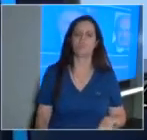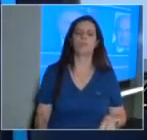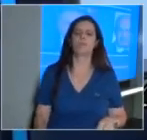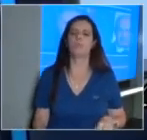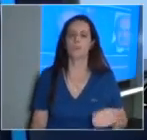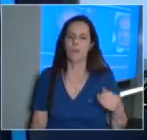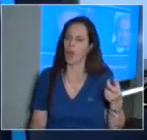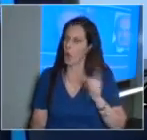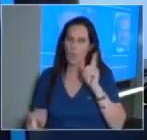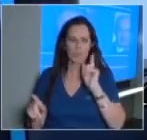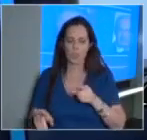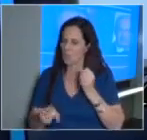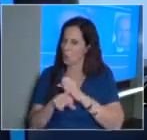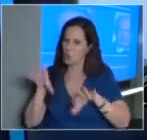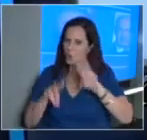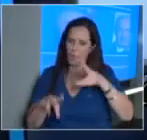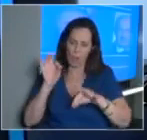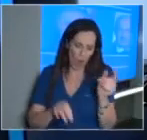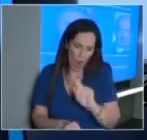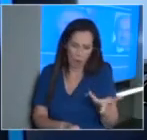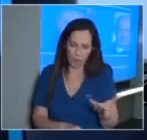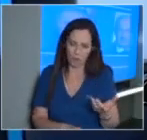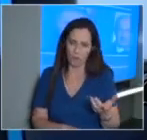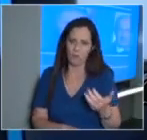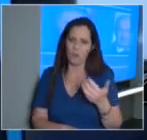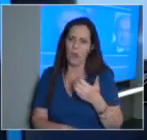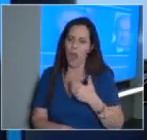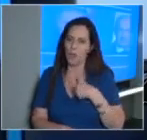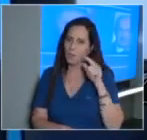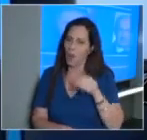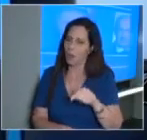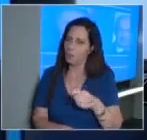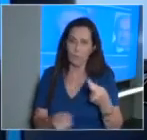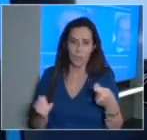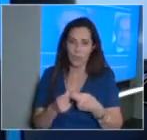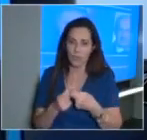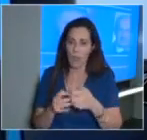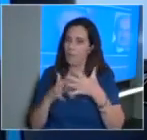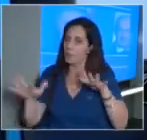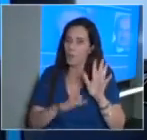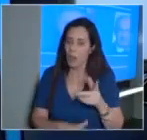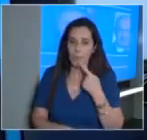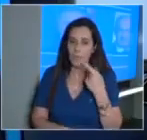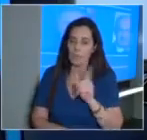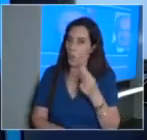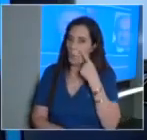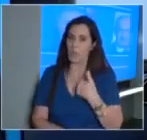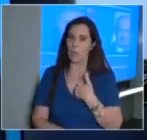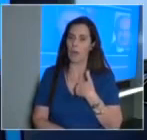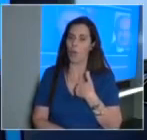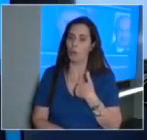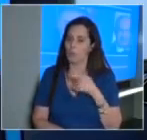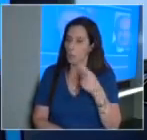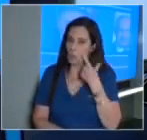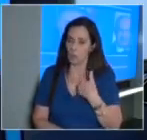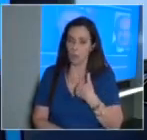לא בפיזור הכנסת ולא בדברים. דרך אגב, אנחנו באנו לקראת הליכוד, למשל, בנושא של הרחבת הממשלה. אמרנו, זה לא מוצא חן בעינינו.